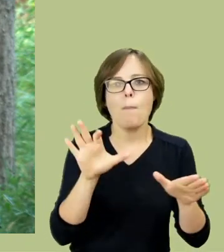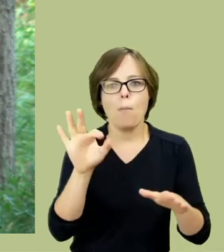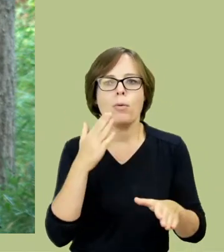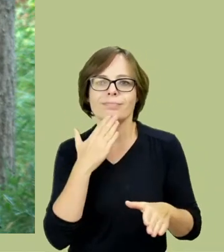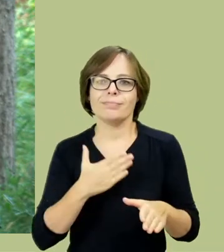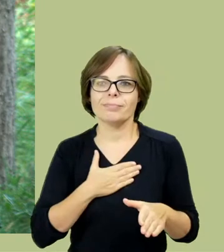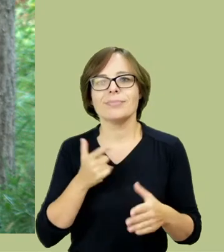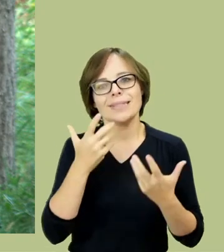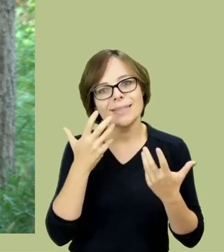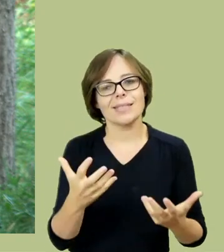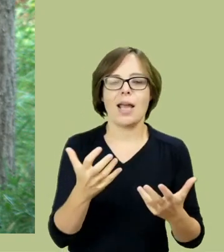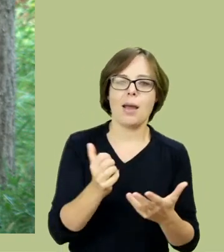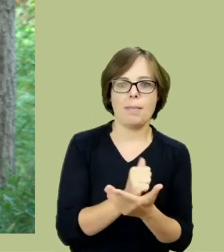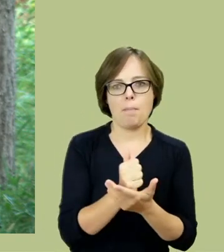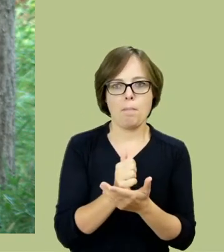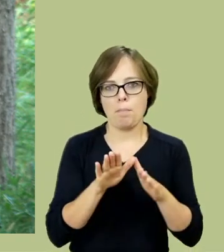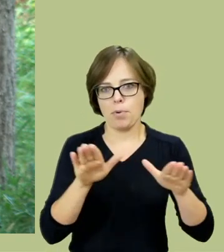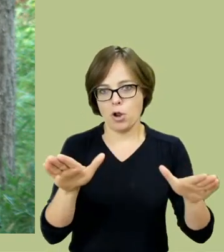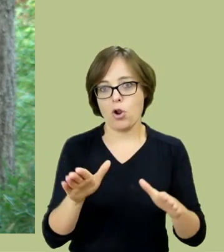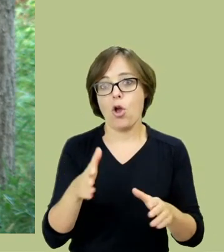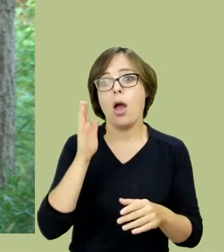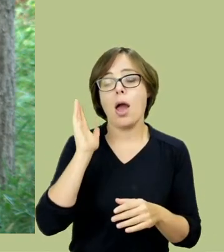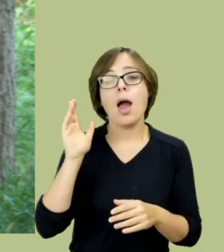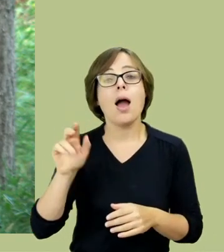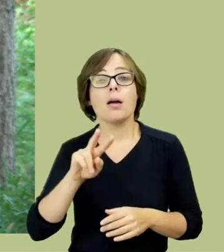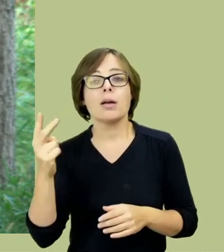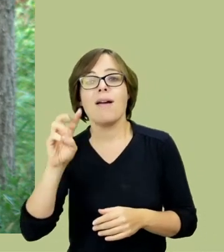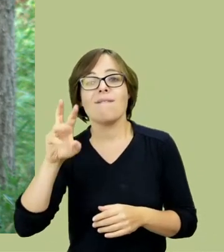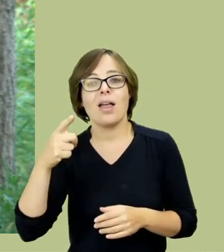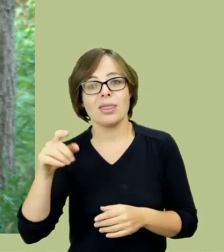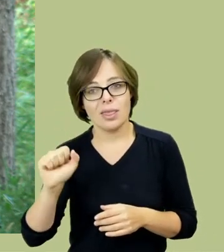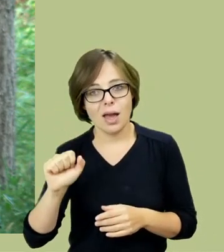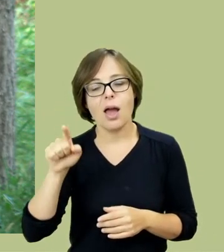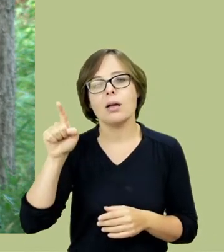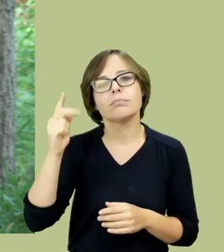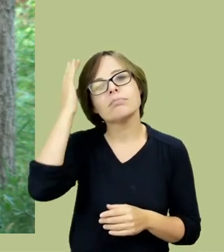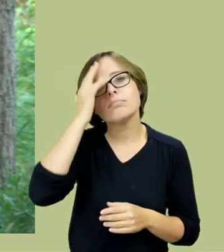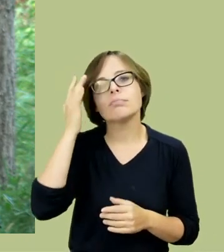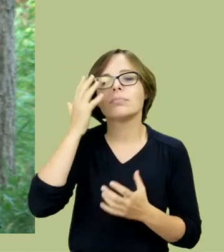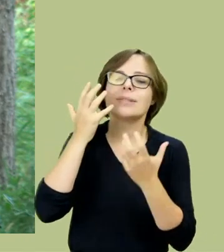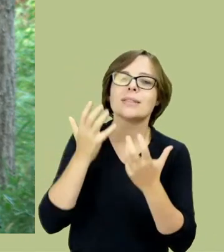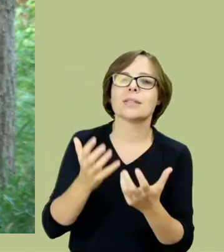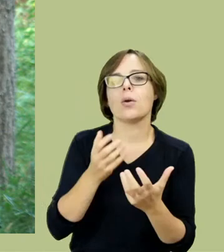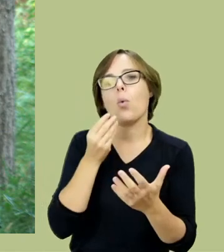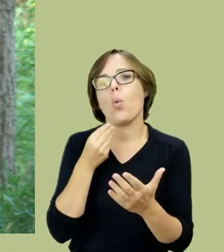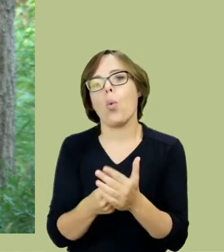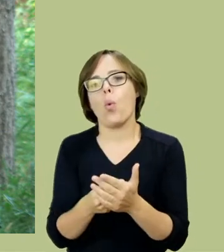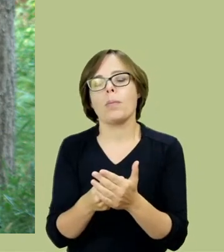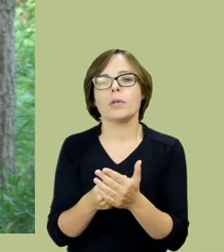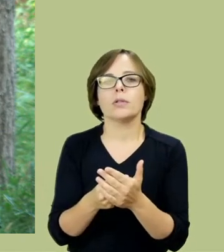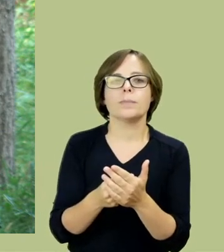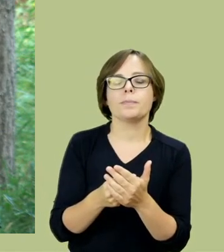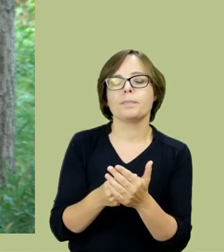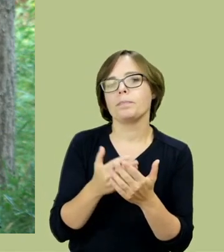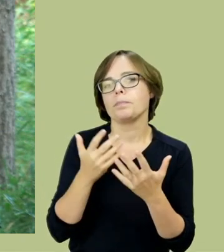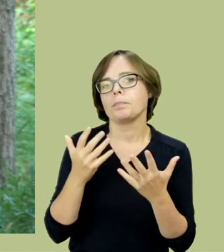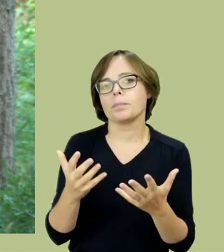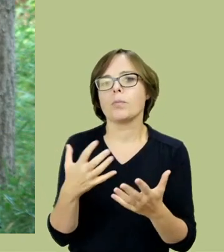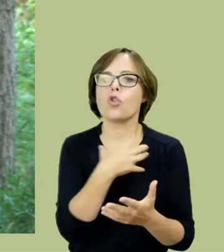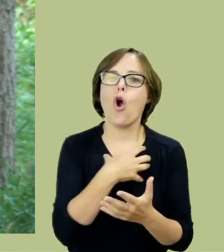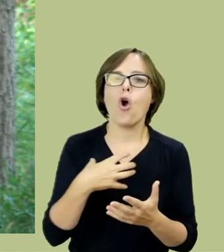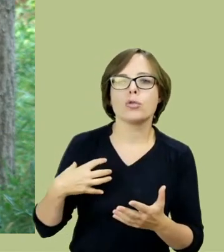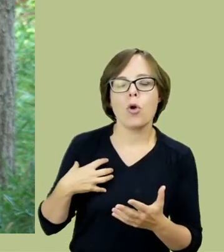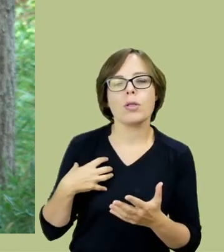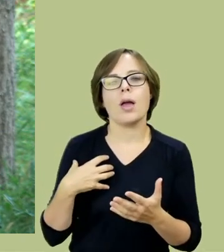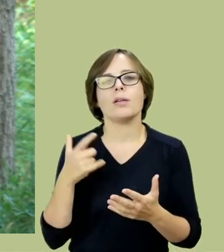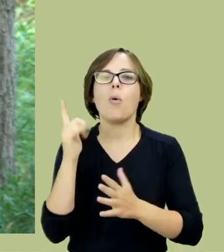zostać pilotem. Natomiast Wanda, która marzyła o tym, żeby kupić takie agroturystyczne gospodarstwo